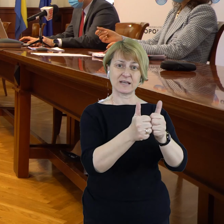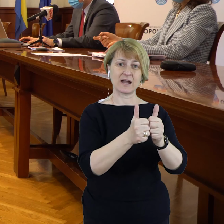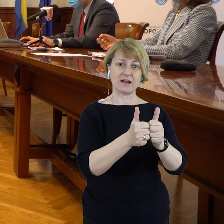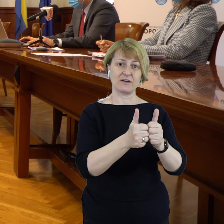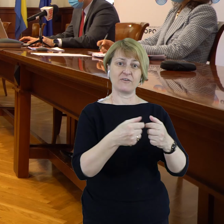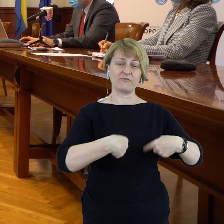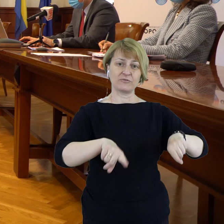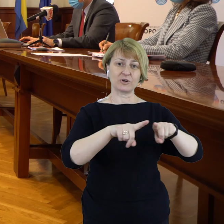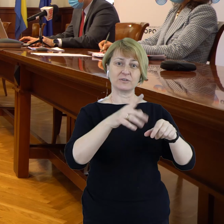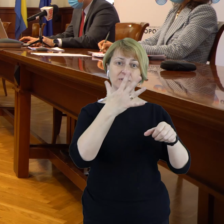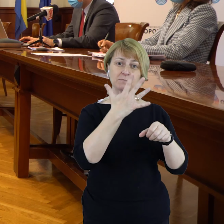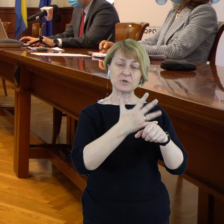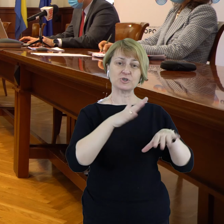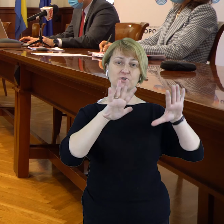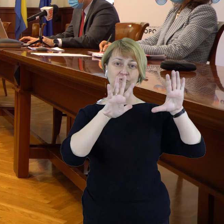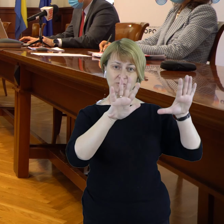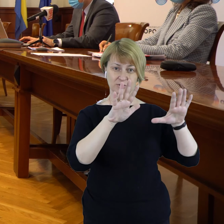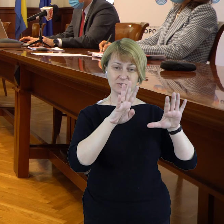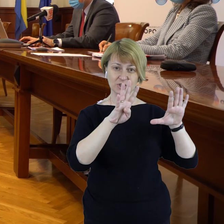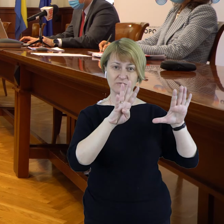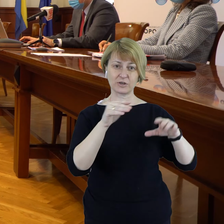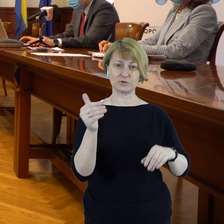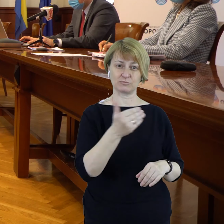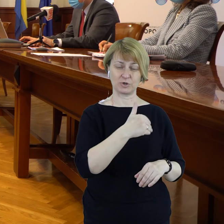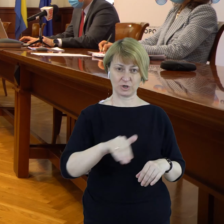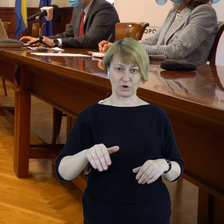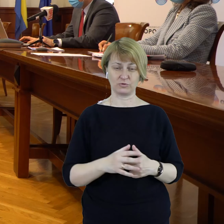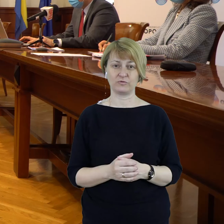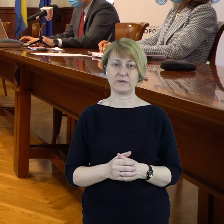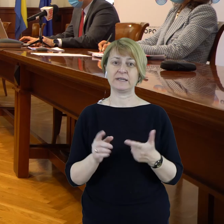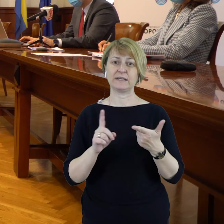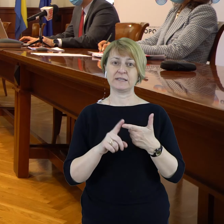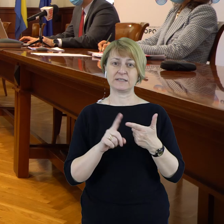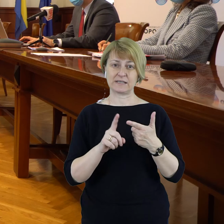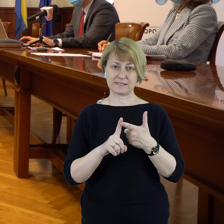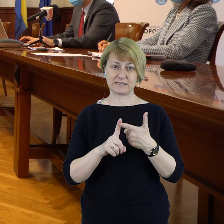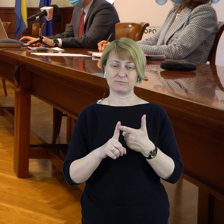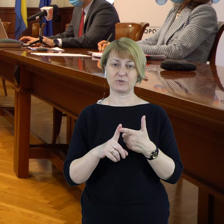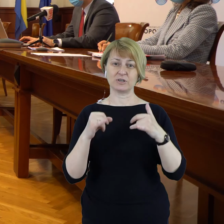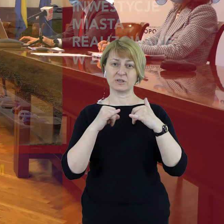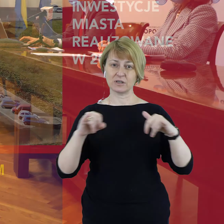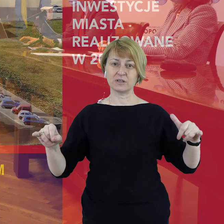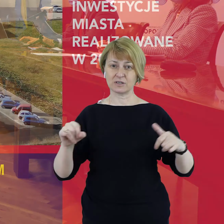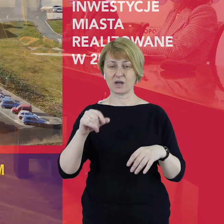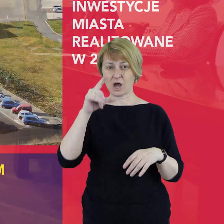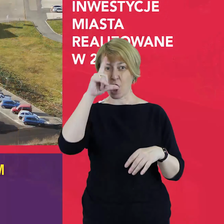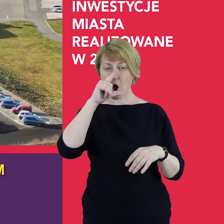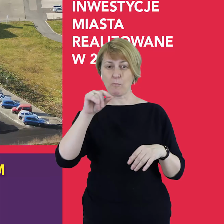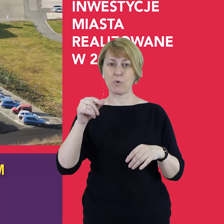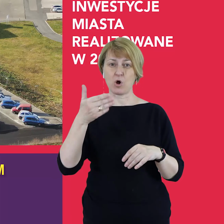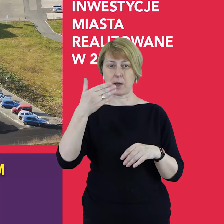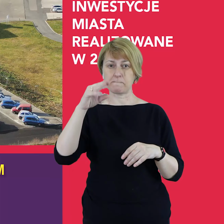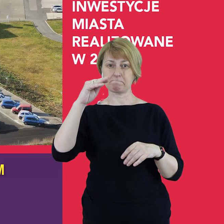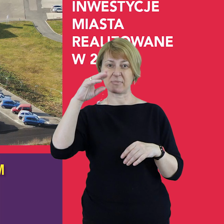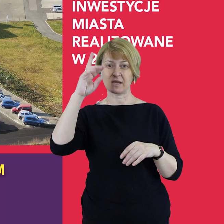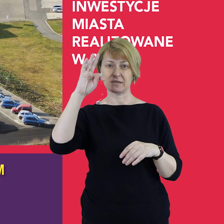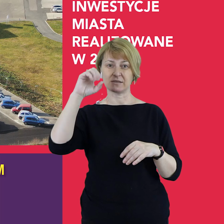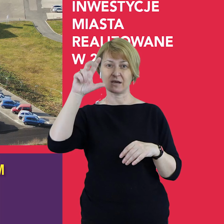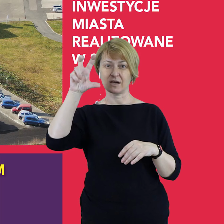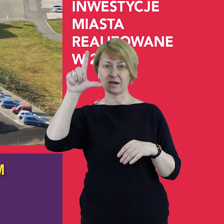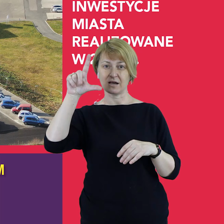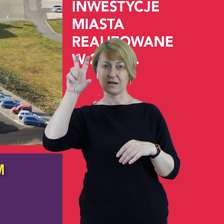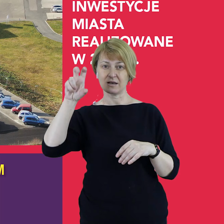stąd to zadanie wykonano na poziomie 59 milionów złotych. Budowa terenów, uzbrojenie terenów inwestycyjnych, Opole